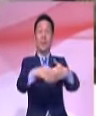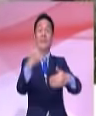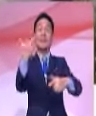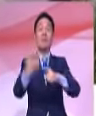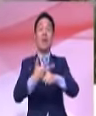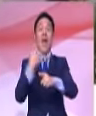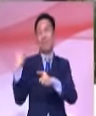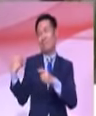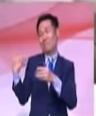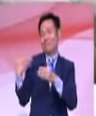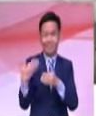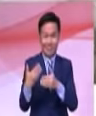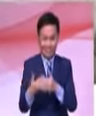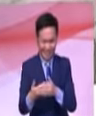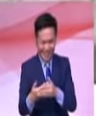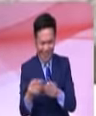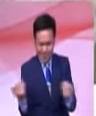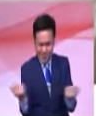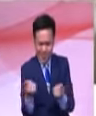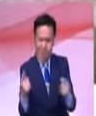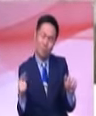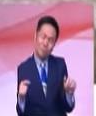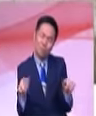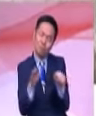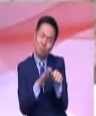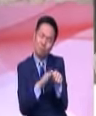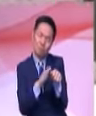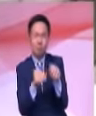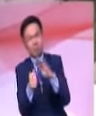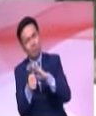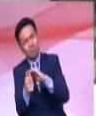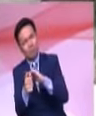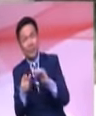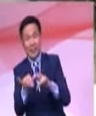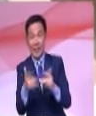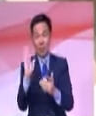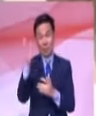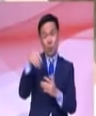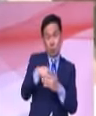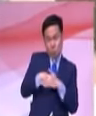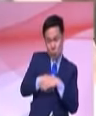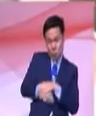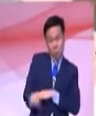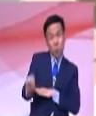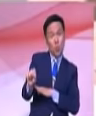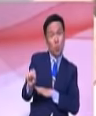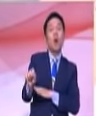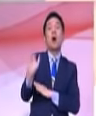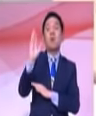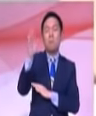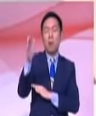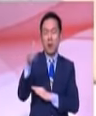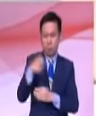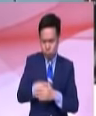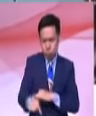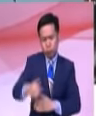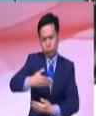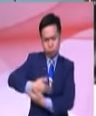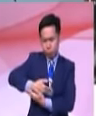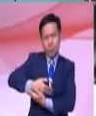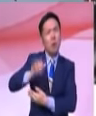lalu sebagai proses penyesuaian. Ia bagi membolehkan anak yang dilahirkan dapat bertahan lama dan tidak cacat.